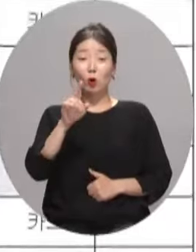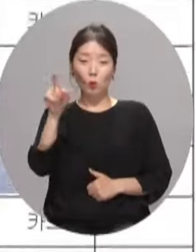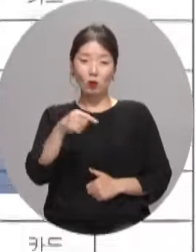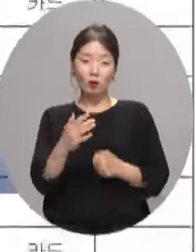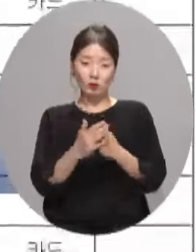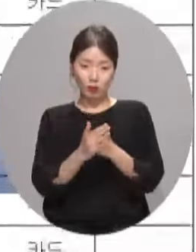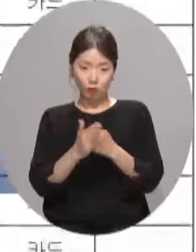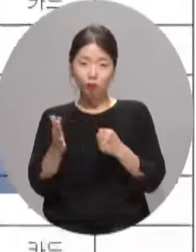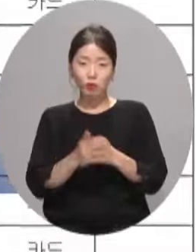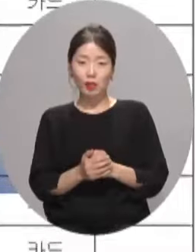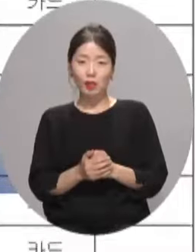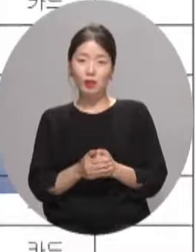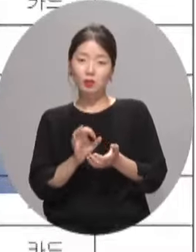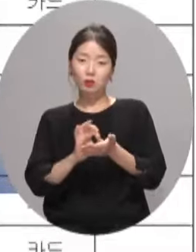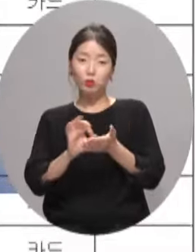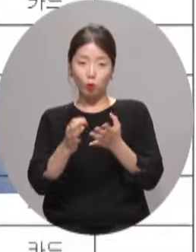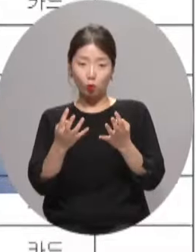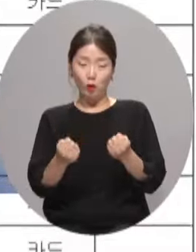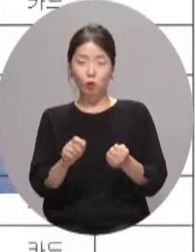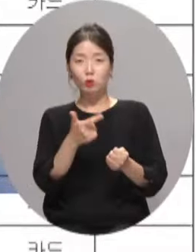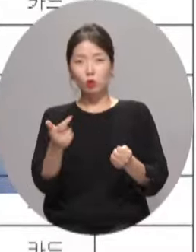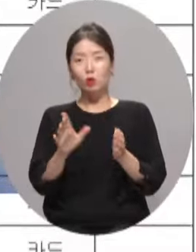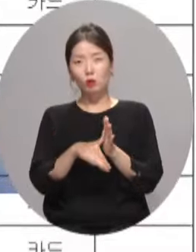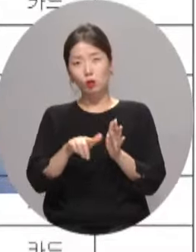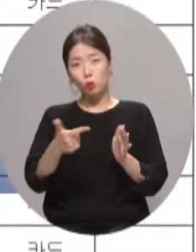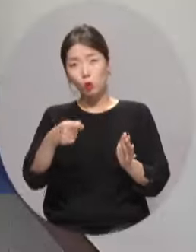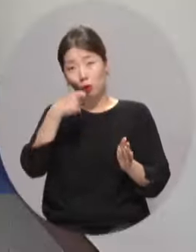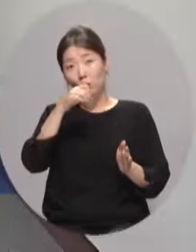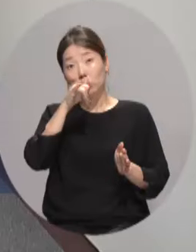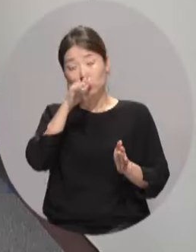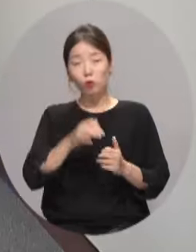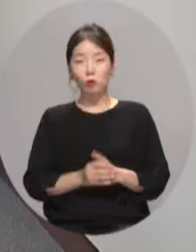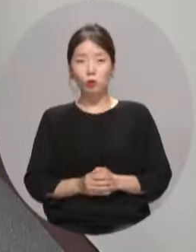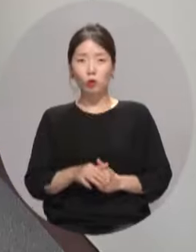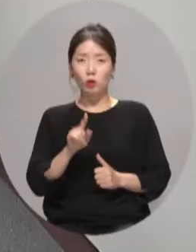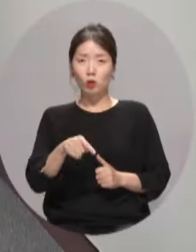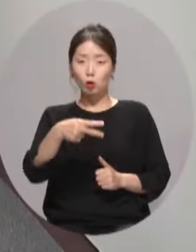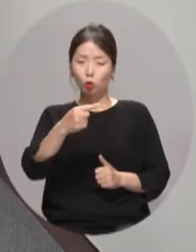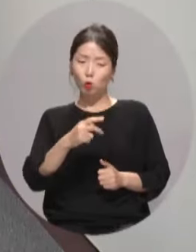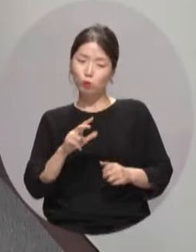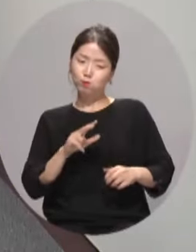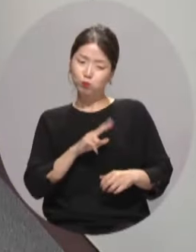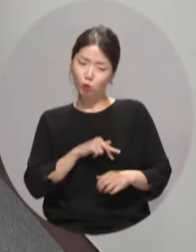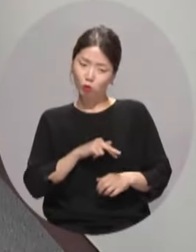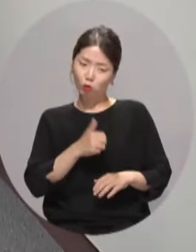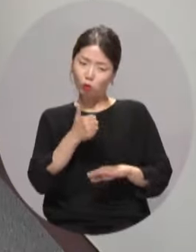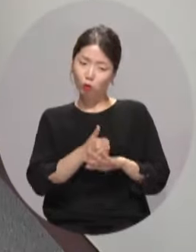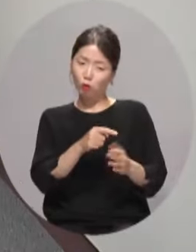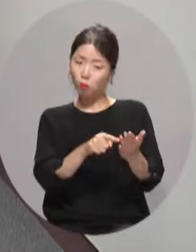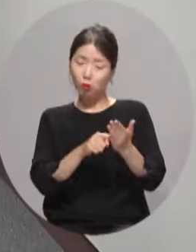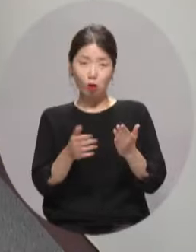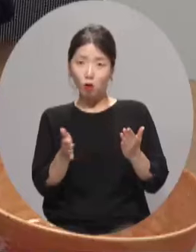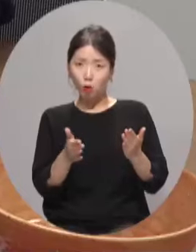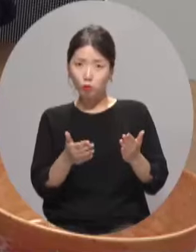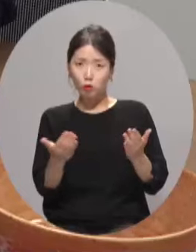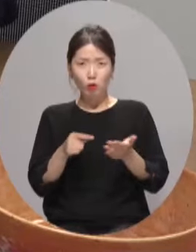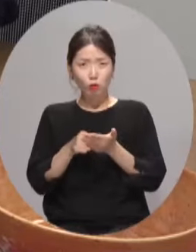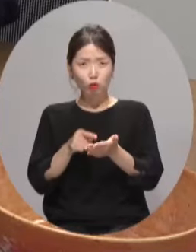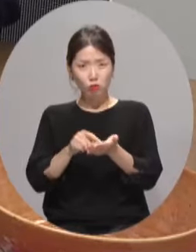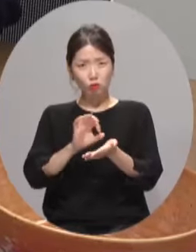집들이 많이 되는 거죠 또 저녁 시간되면 저녁을 해야 되고 이에 도의회에서도 뚜렷한 결과물 없이 업추비